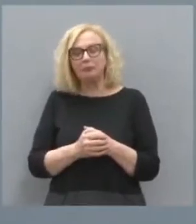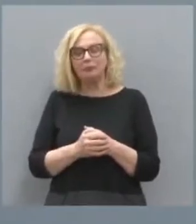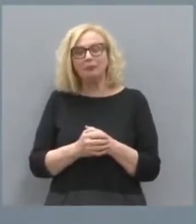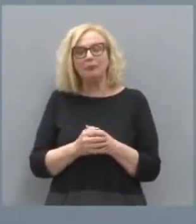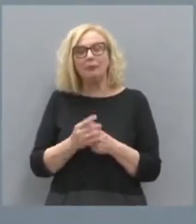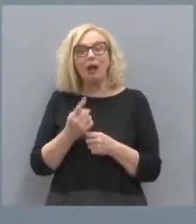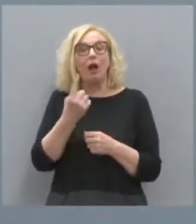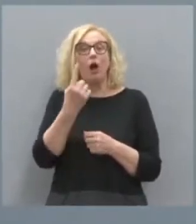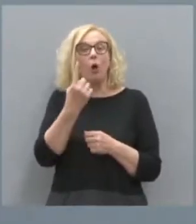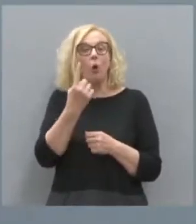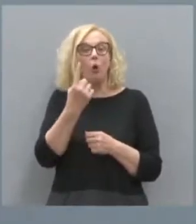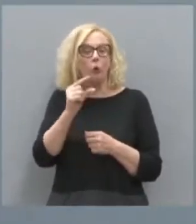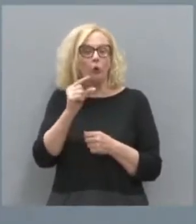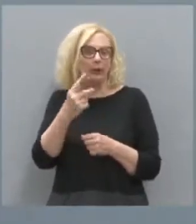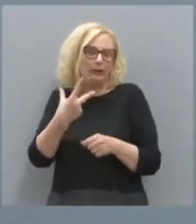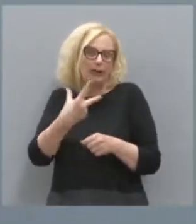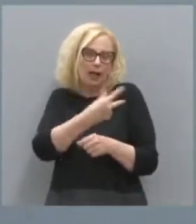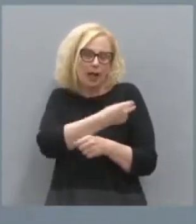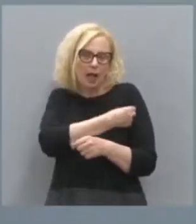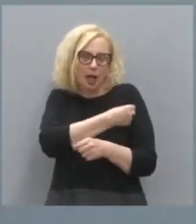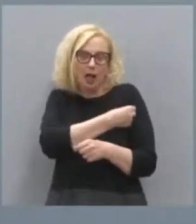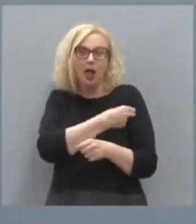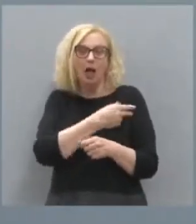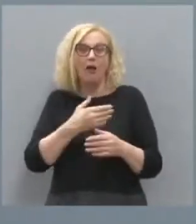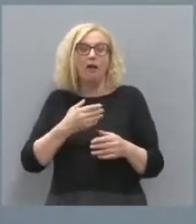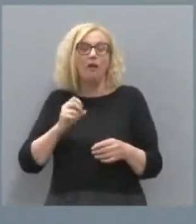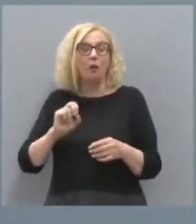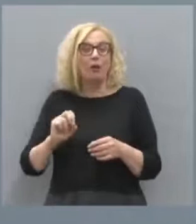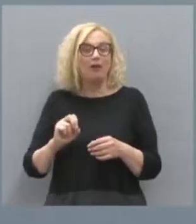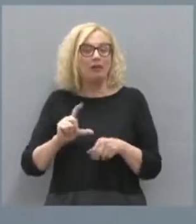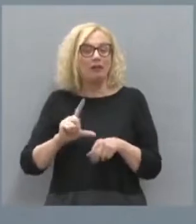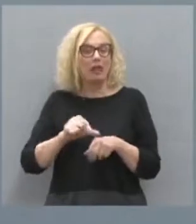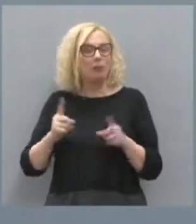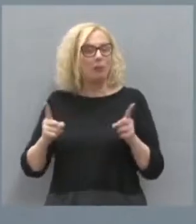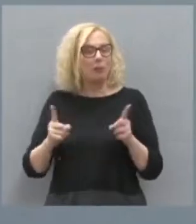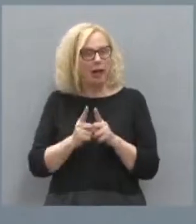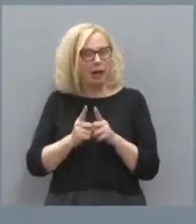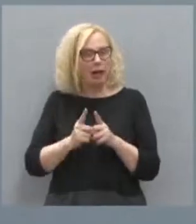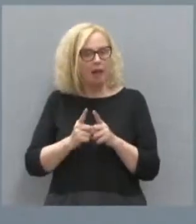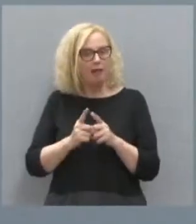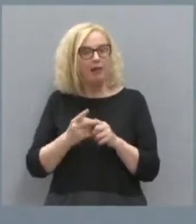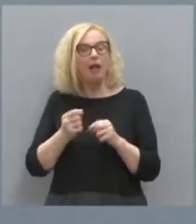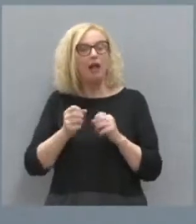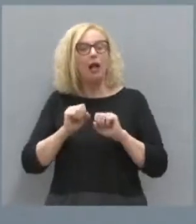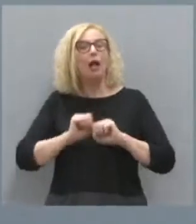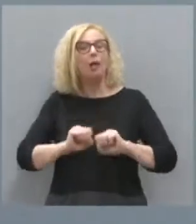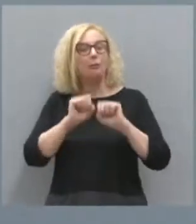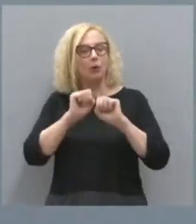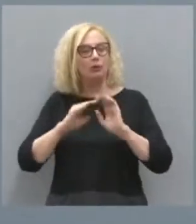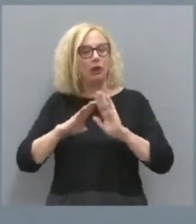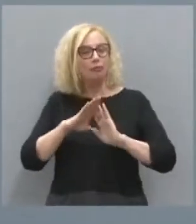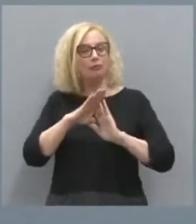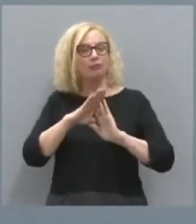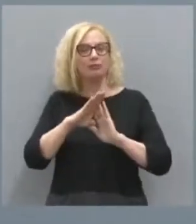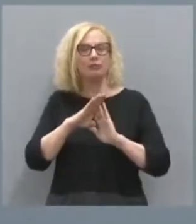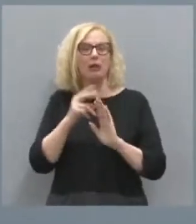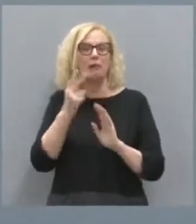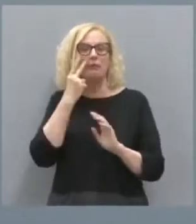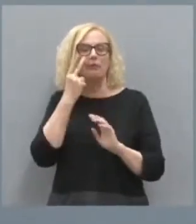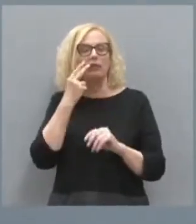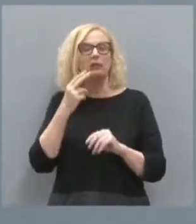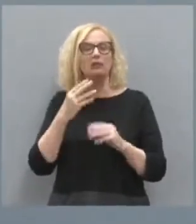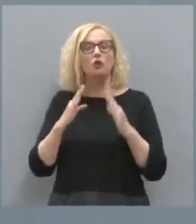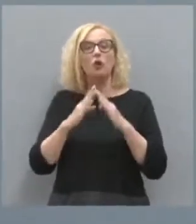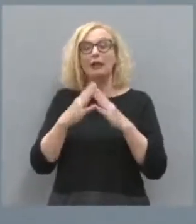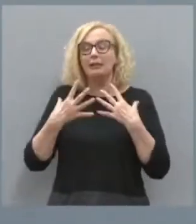un innalzamento della della immunità ne abbiamo un esempio molto concreto nelle rsa da quando abbiamo fatto le